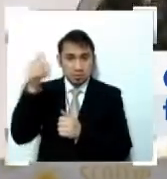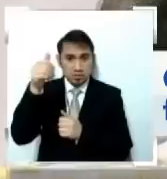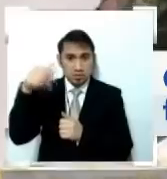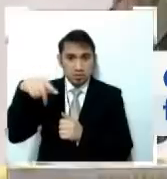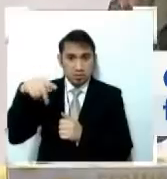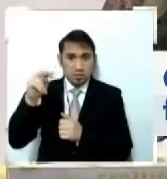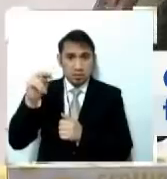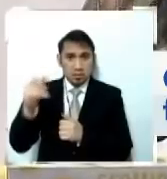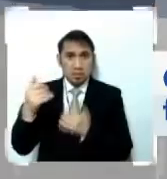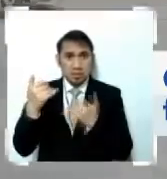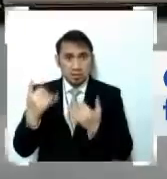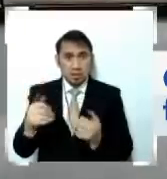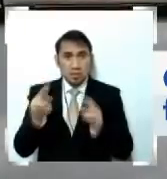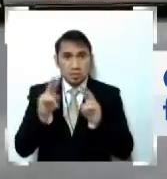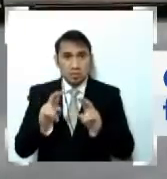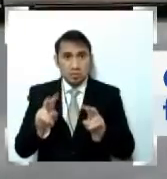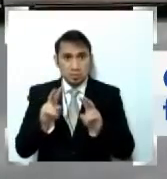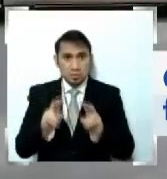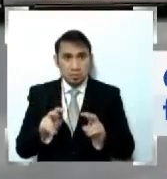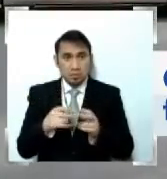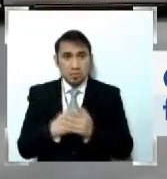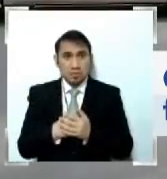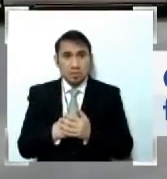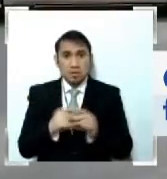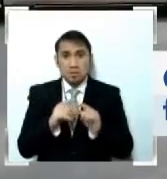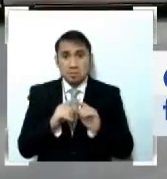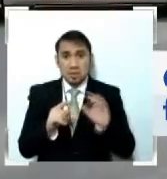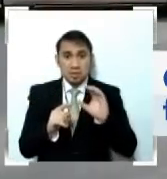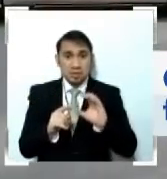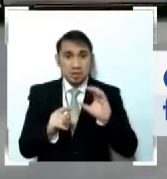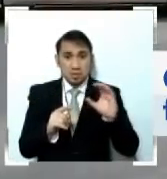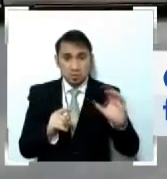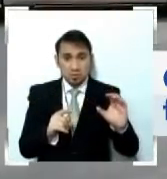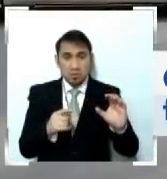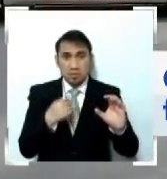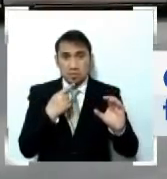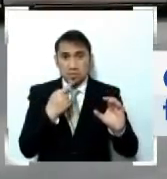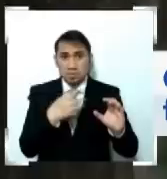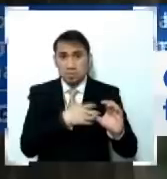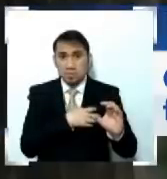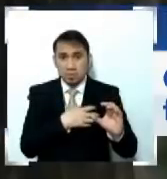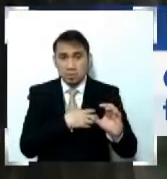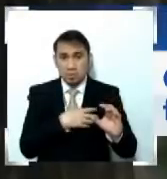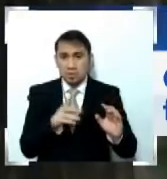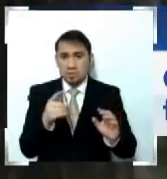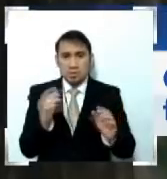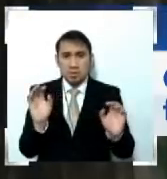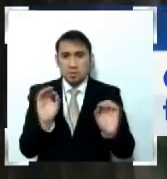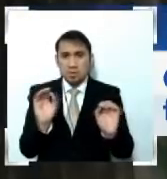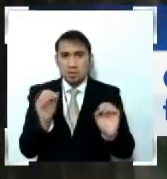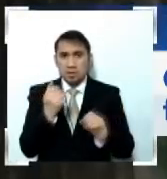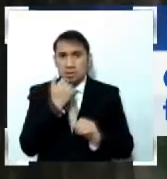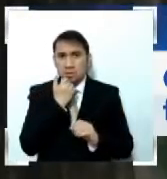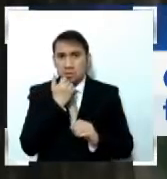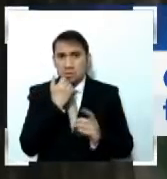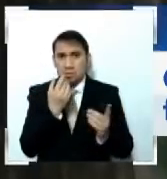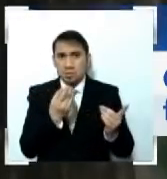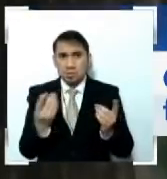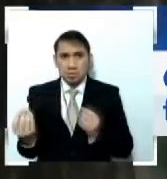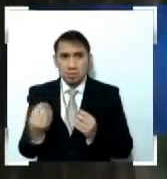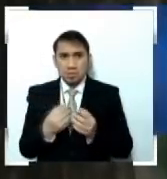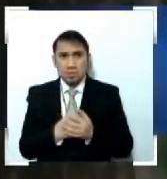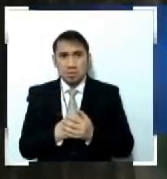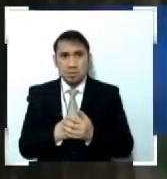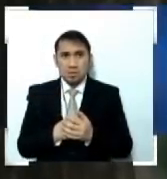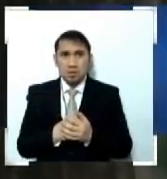paiimbestigahan niya ang kasong ito. Pero ang Caloocan Police ngayon pa lang sinabi ng walang foul play. Akala ko yung mga napapanood ko lang sa TV